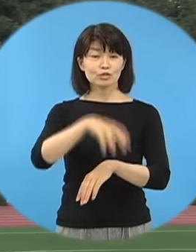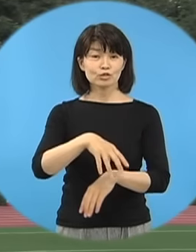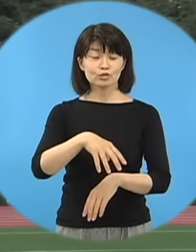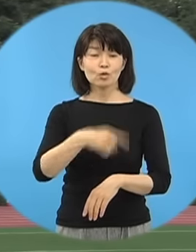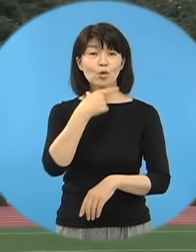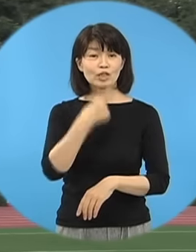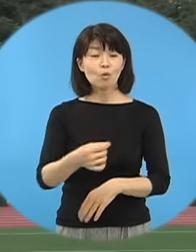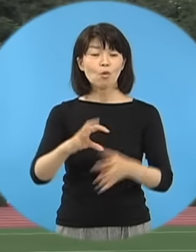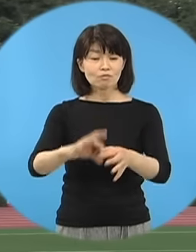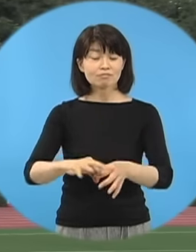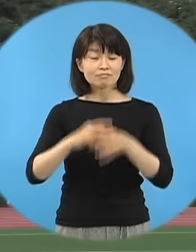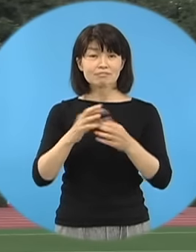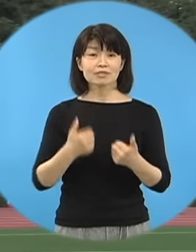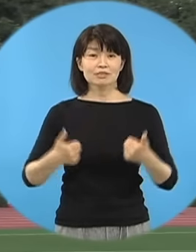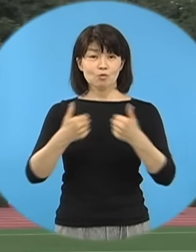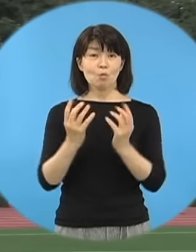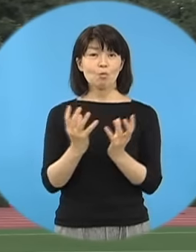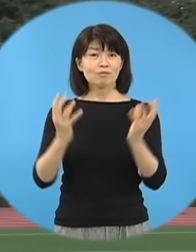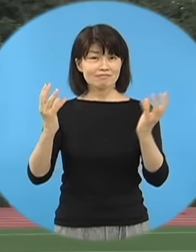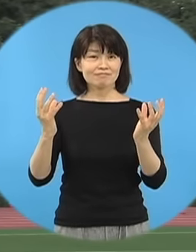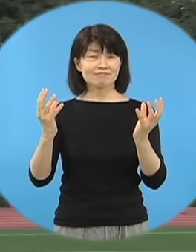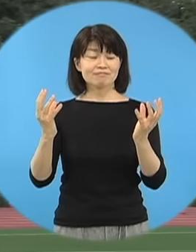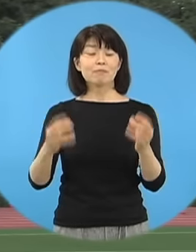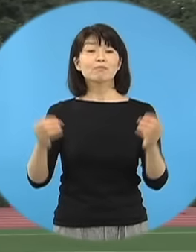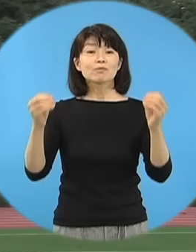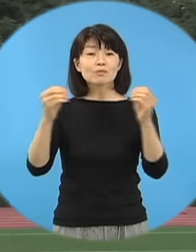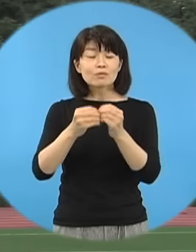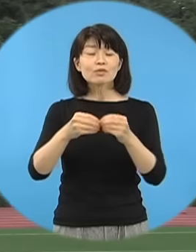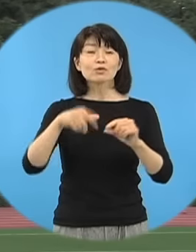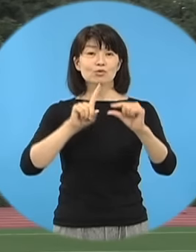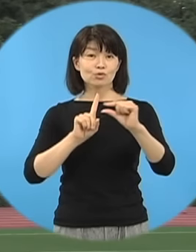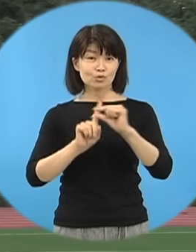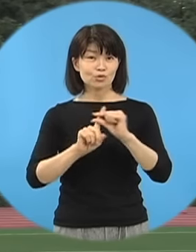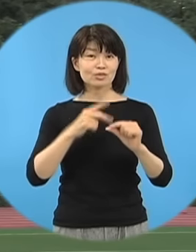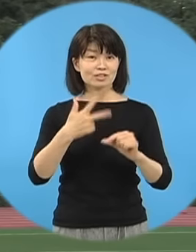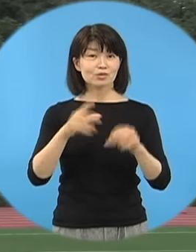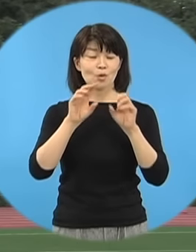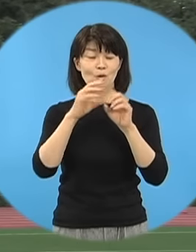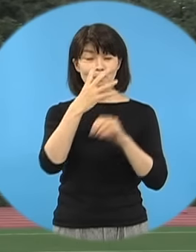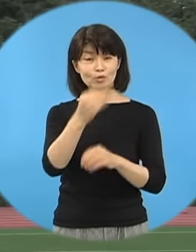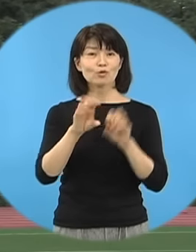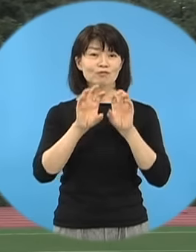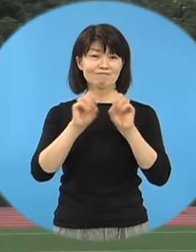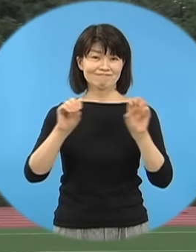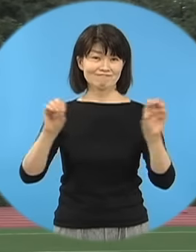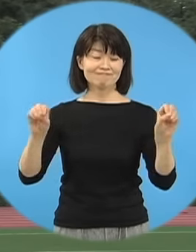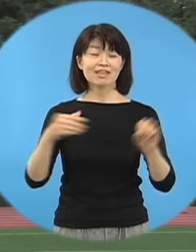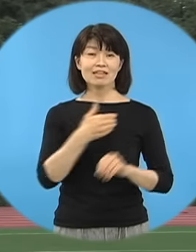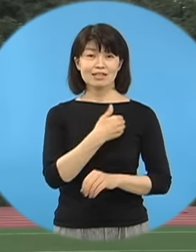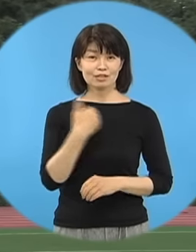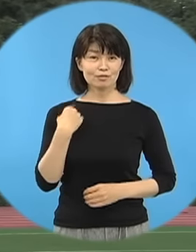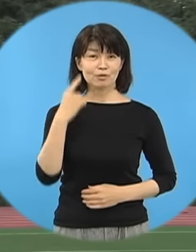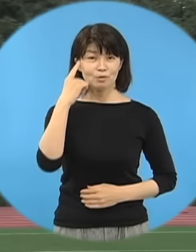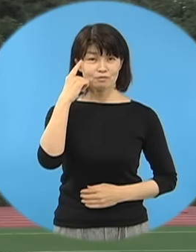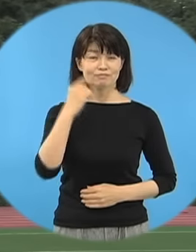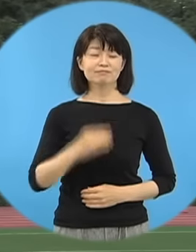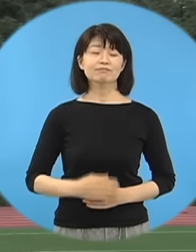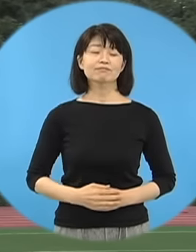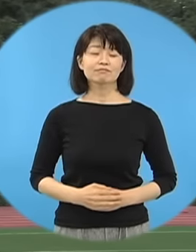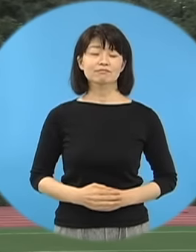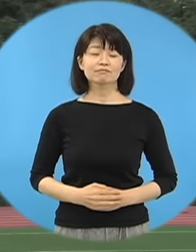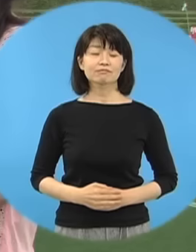より大会の開催に向けた気運情勢につなげていき引いては府中を全国にPRできる機会となればと思って